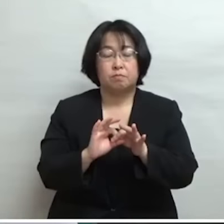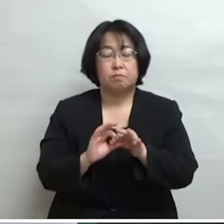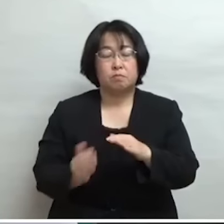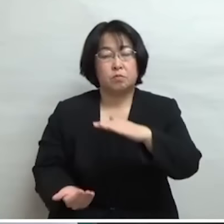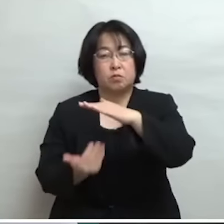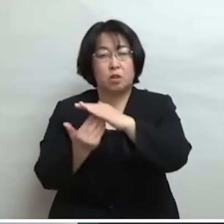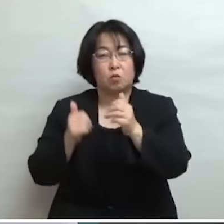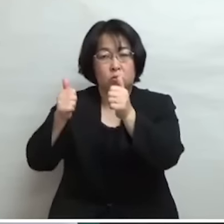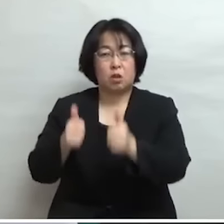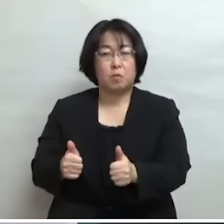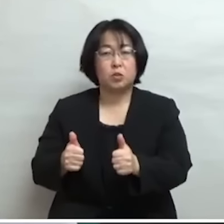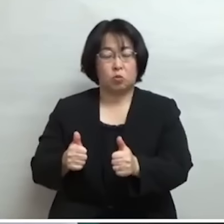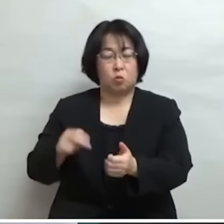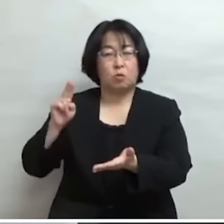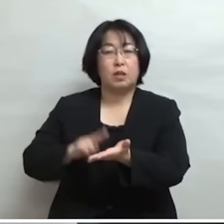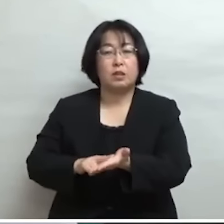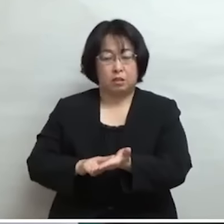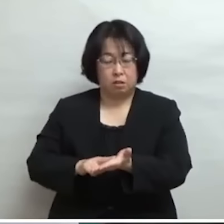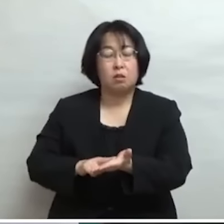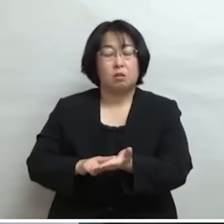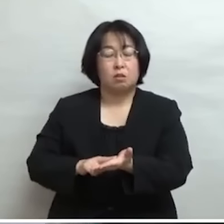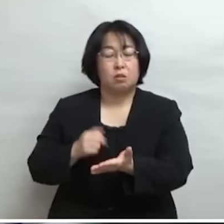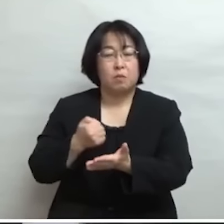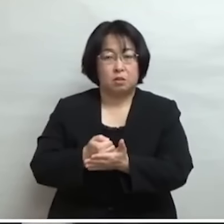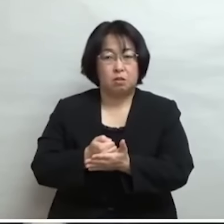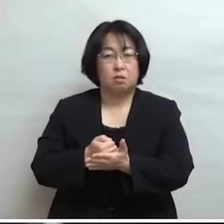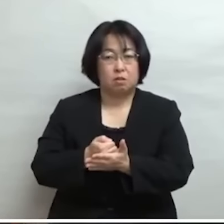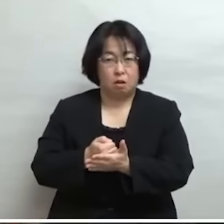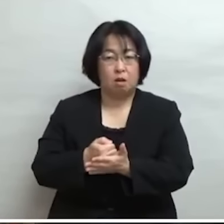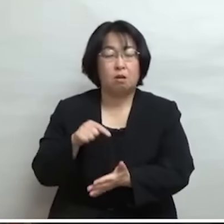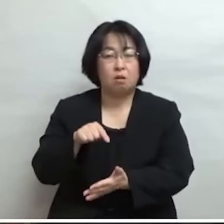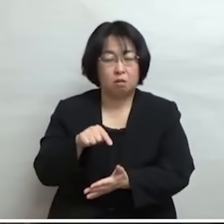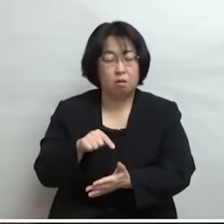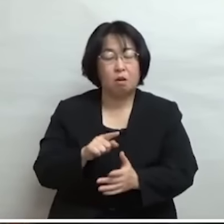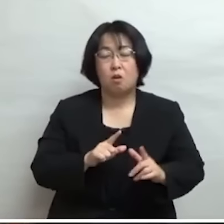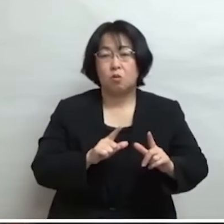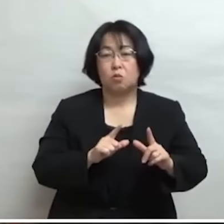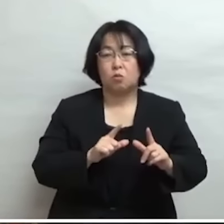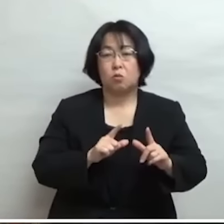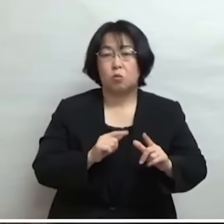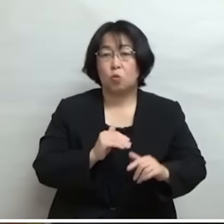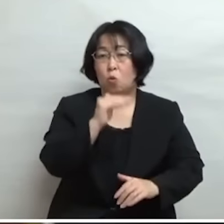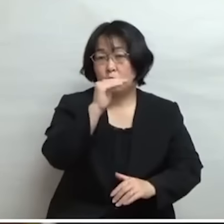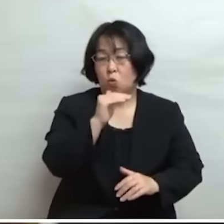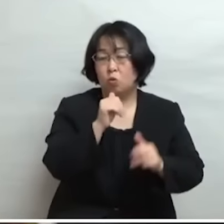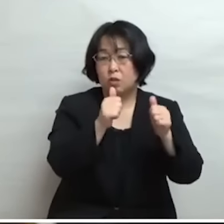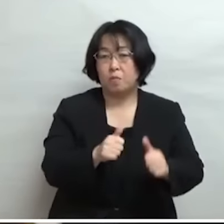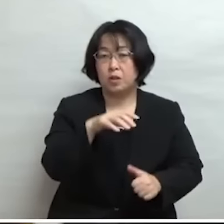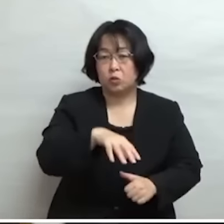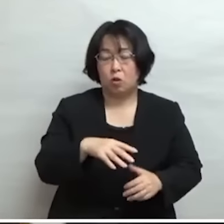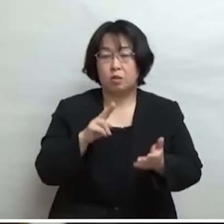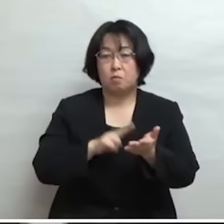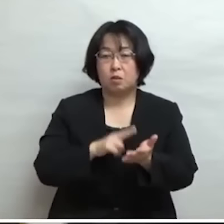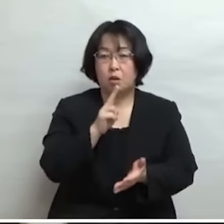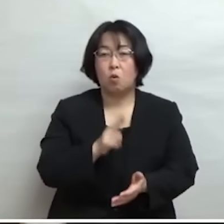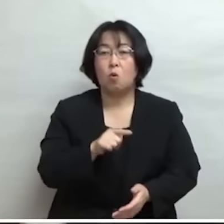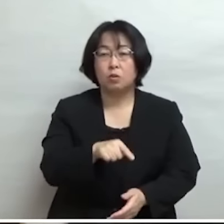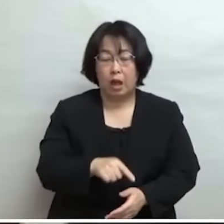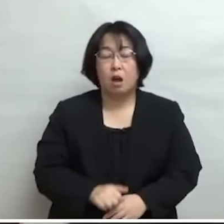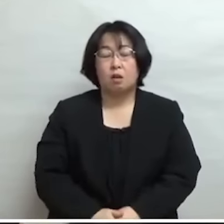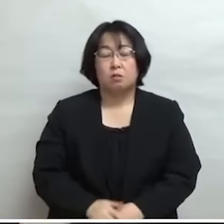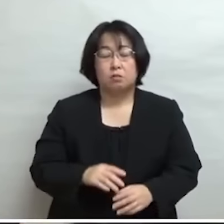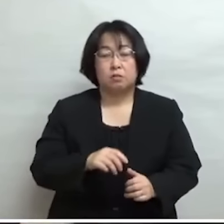最高裁判所の決定によりまして確定しました。東京高等裁判所が示しますように設置者が開催した追悼式典にお